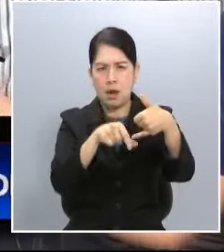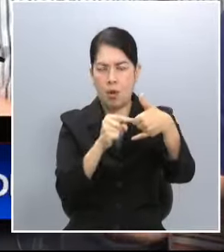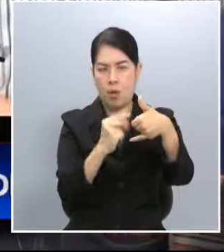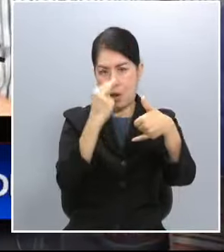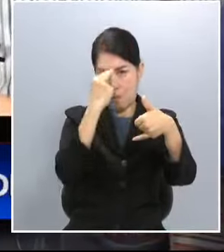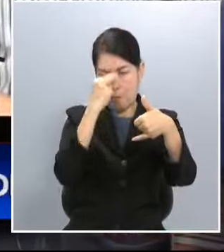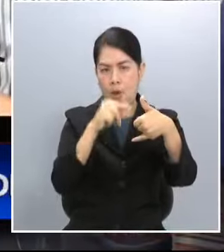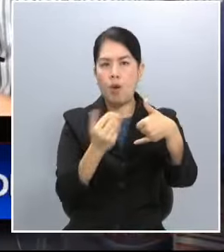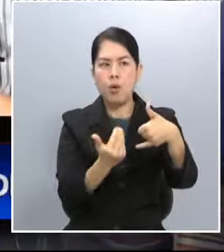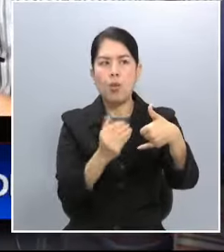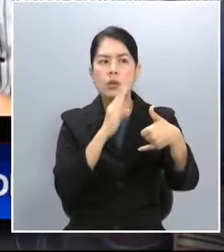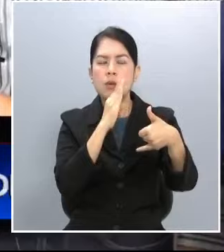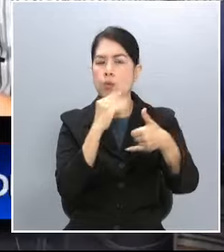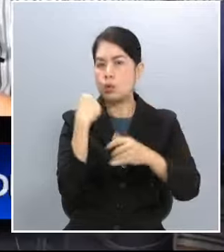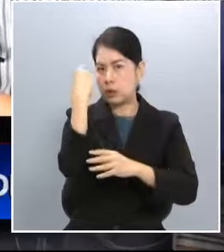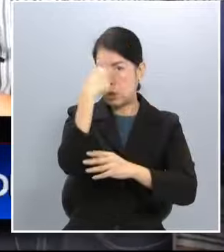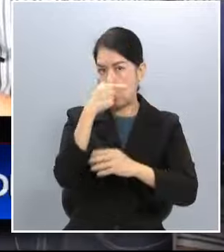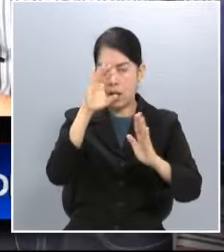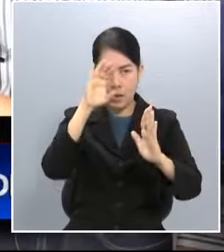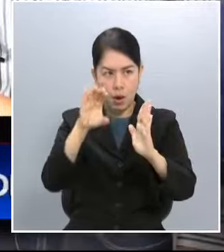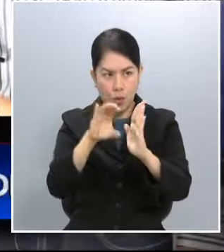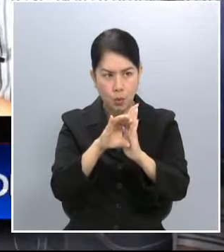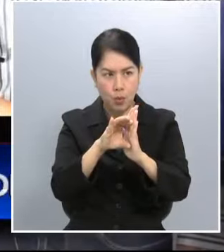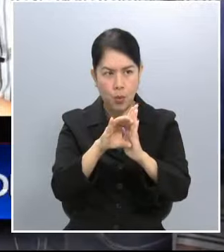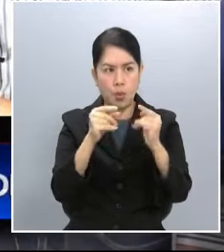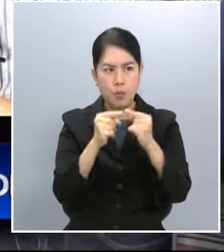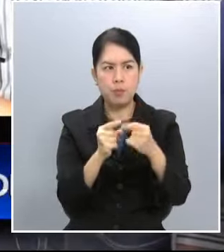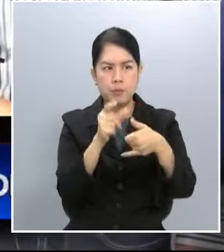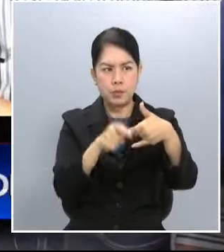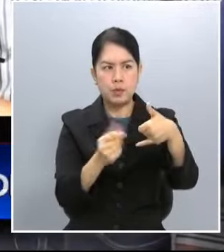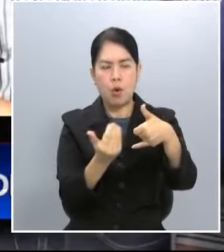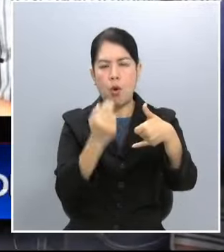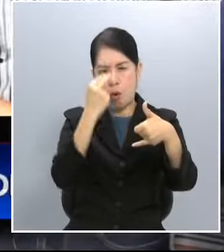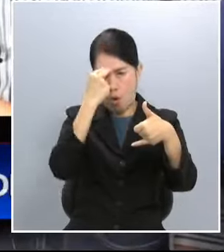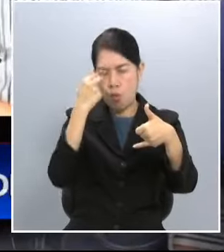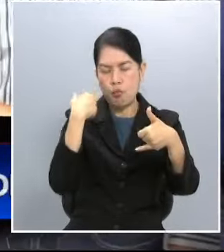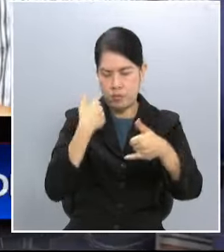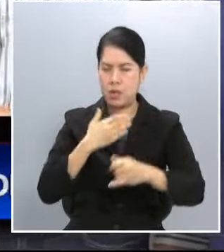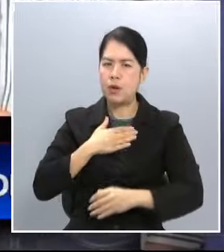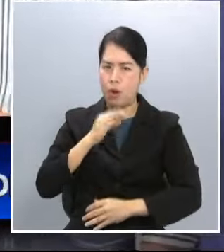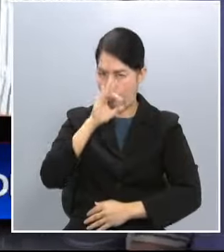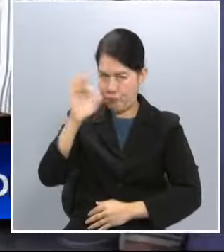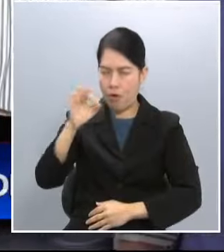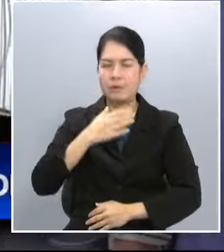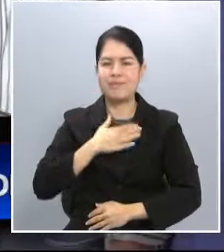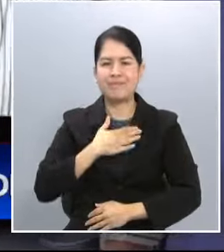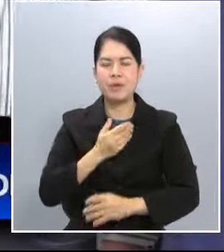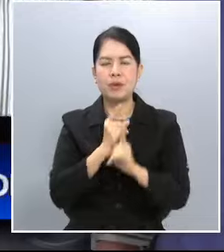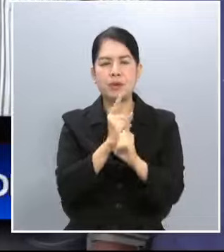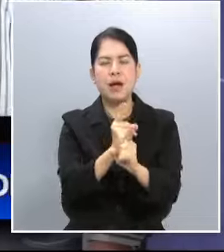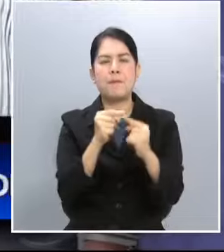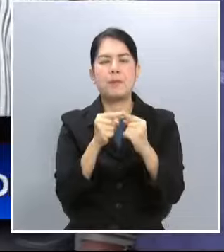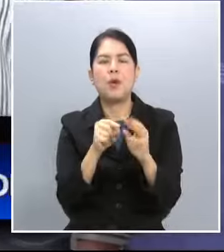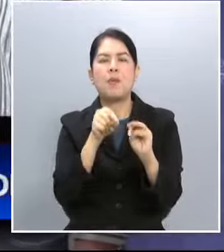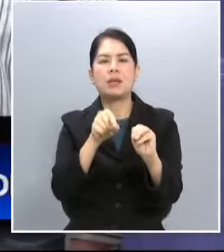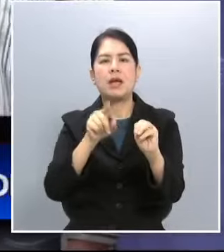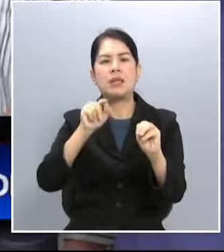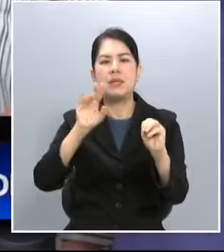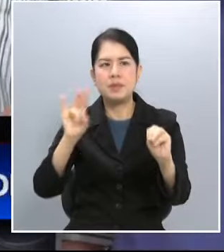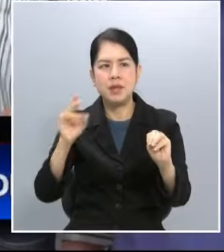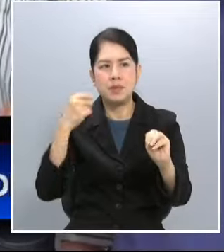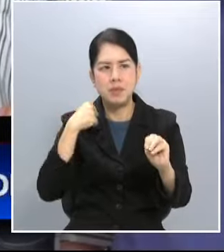นอแล้วเอารูปน้องไปลงเนี่ยเราก็มีความจำเป็นต้องเนินเรื่องตามกฎหมายนะคะ ก็คือตามมาตรา27ก็ชัดเจนนะครับนั่นก็คือในการเผยแพร่ภาพ